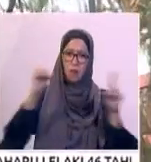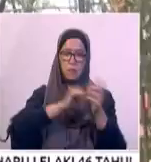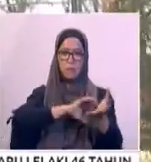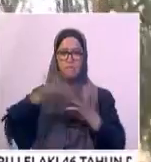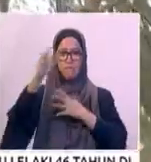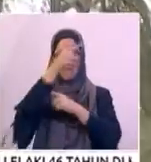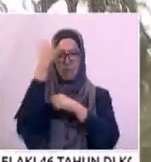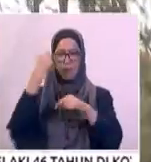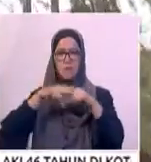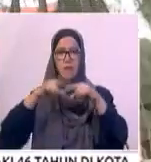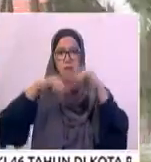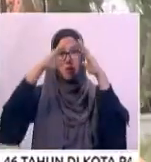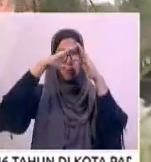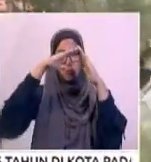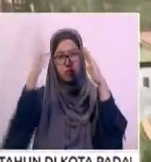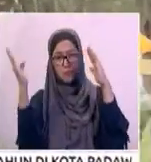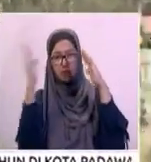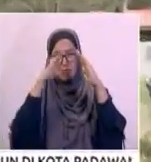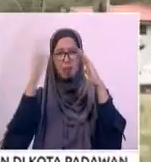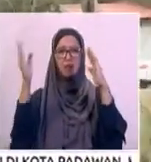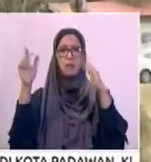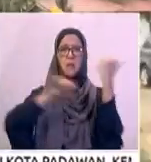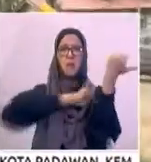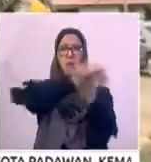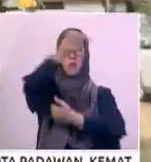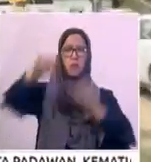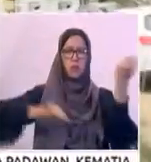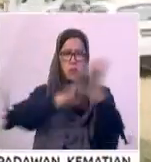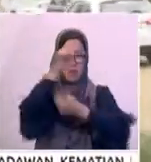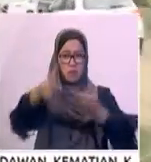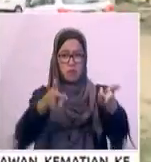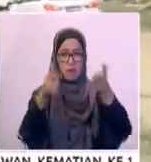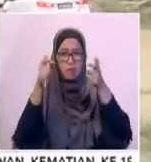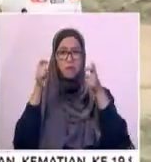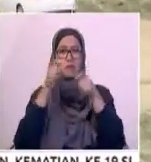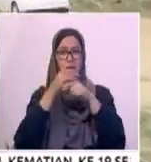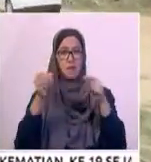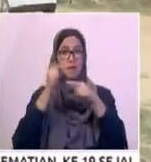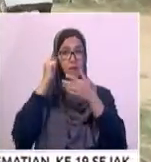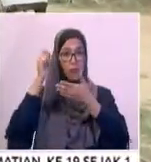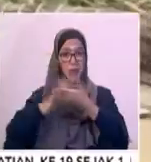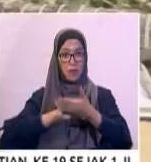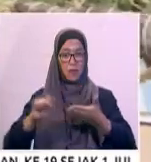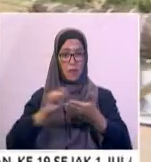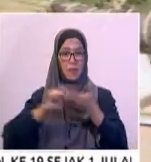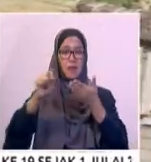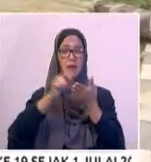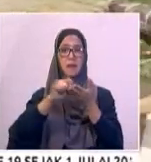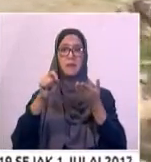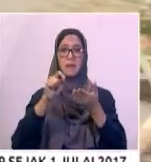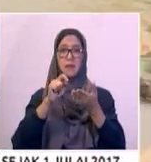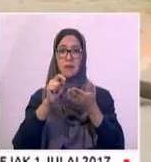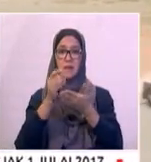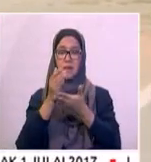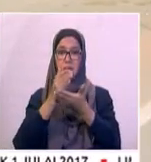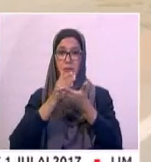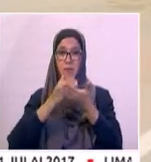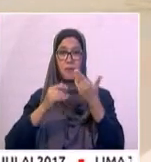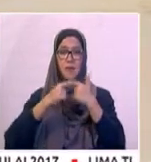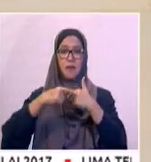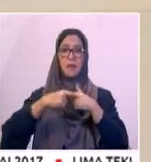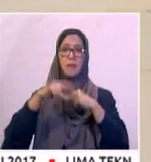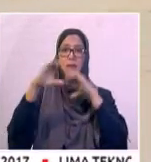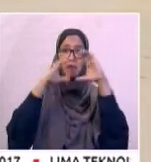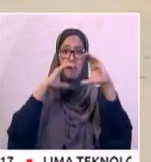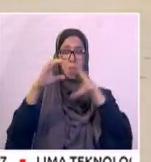kencang. Setiausaha politik Perdana Menteri Abu Bakar Yahya, Pengerusi Jawatankuasa Penerangan, Komunikasi dan Multimedia Negeri Kedah,